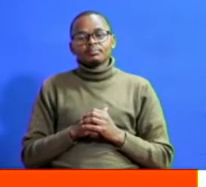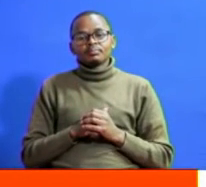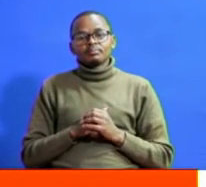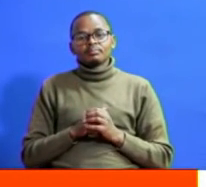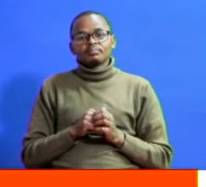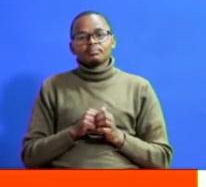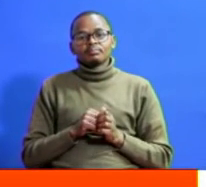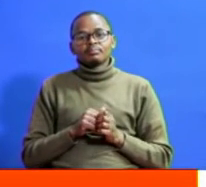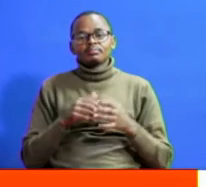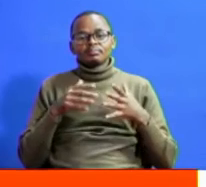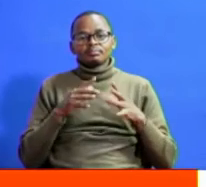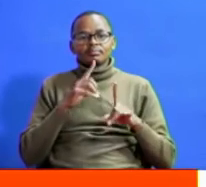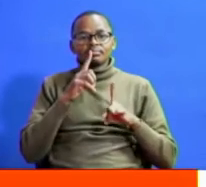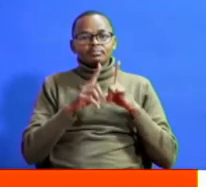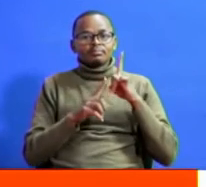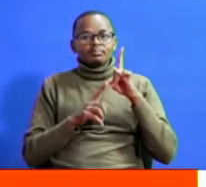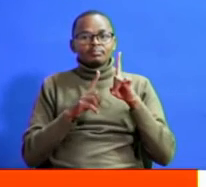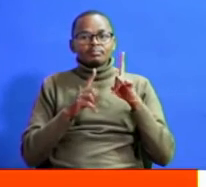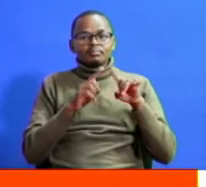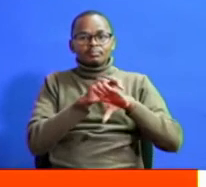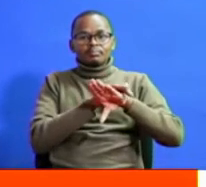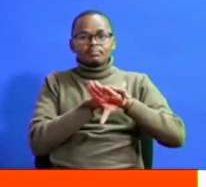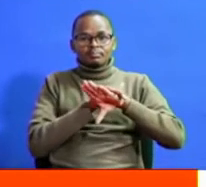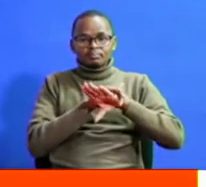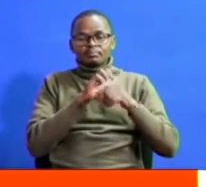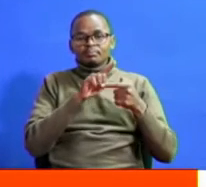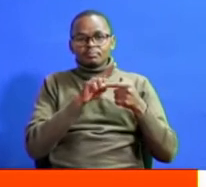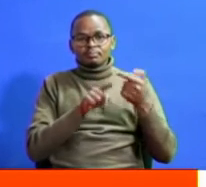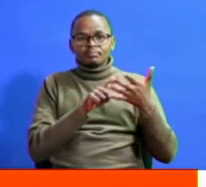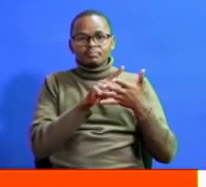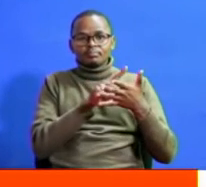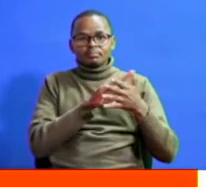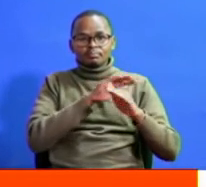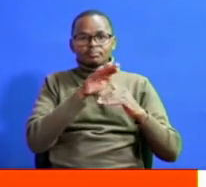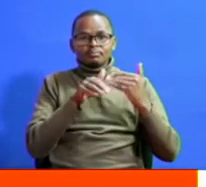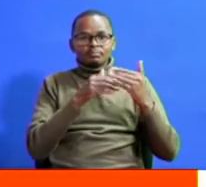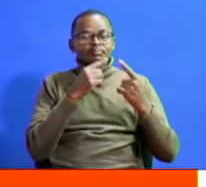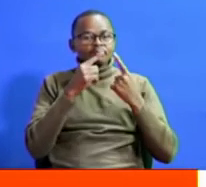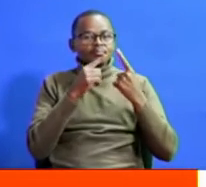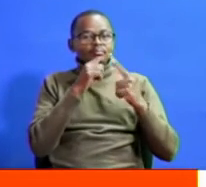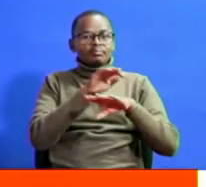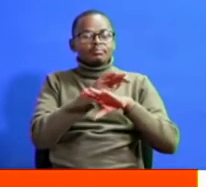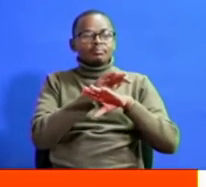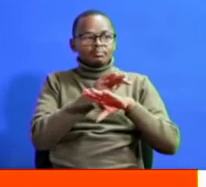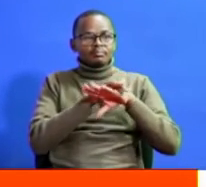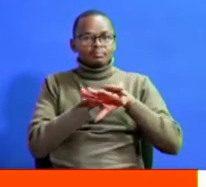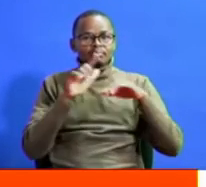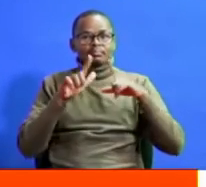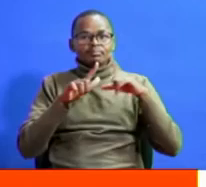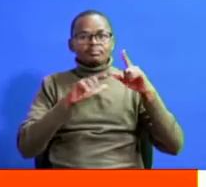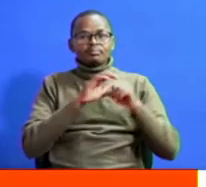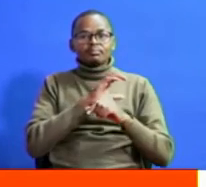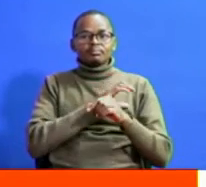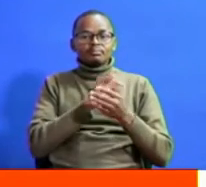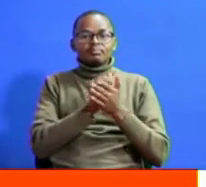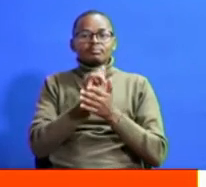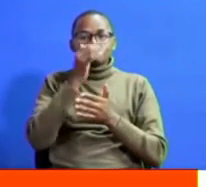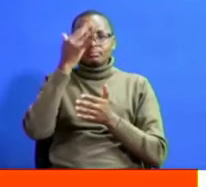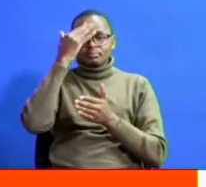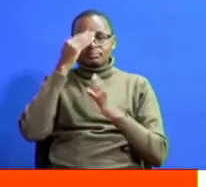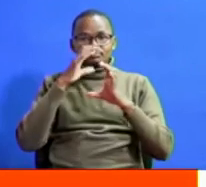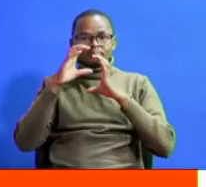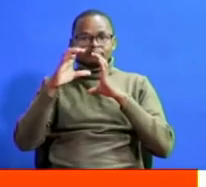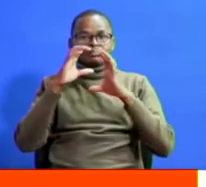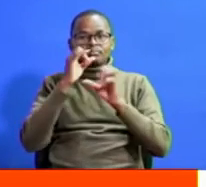walitakana kuwa watu wa kuzungumza kizungu, lakini wote hawazungumzi kizungu, wanazungumza lugha yao. Ndio sababu mawasiliano yao